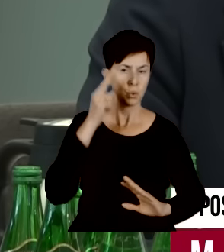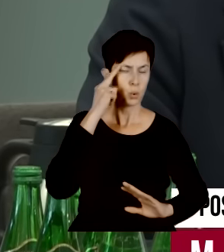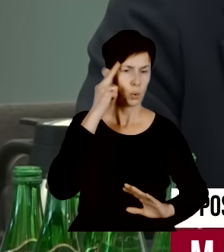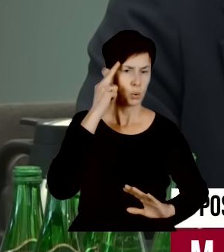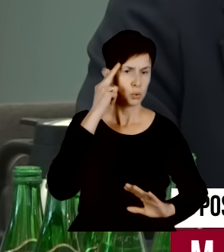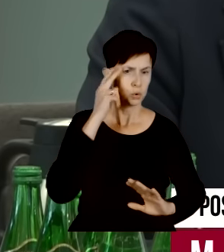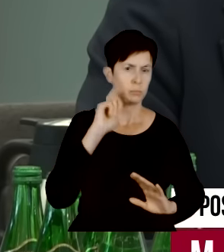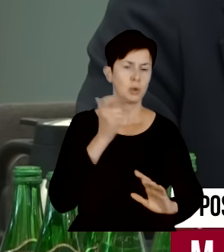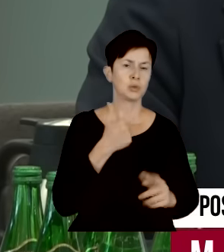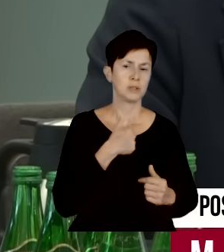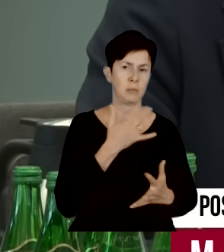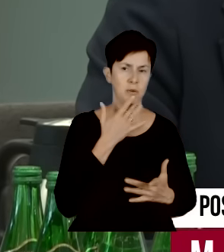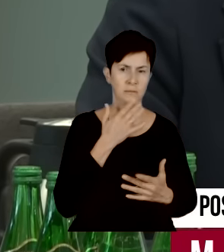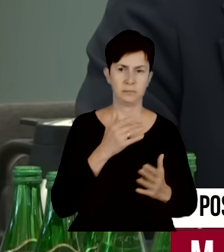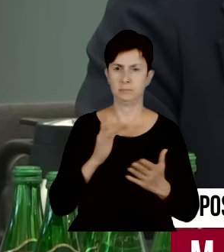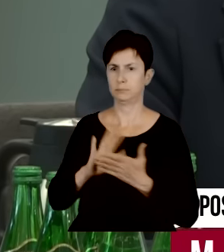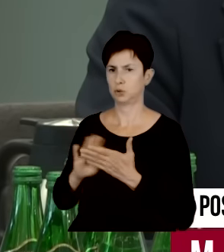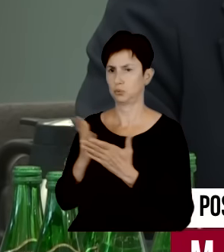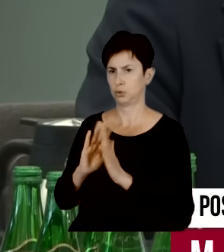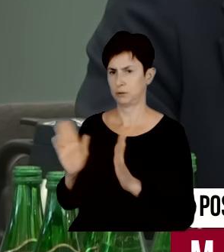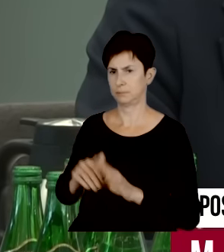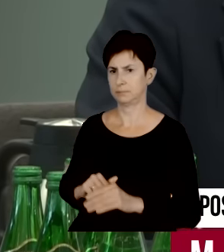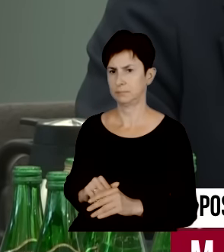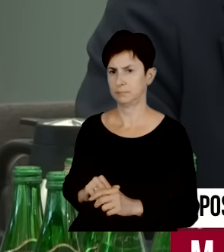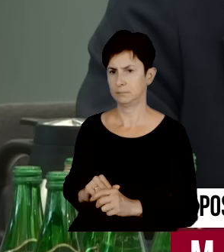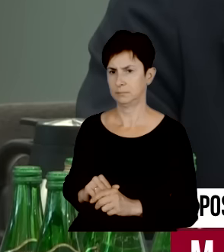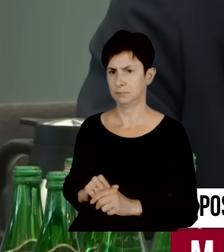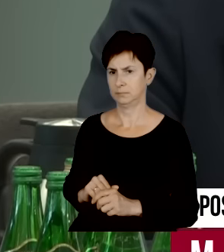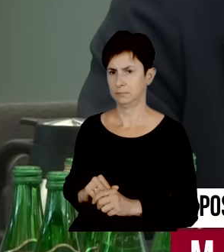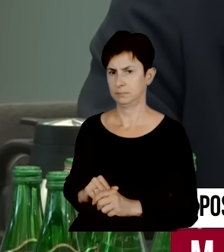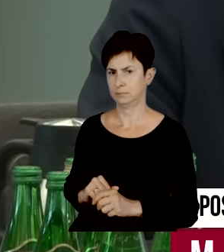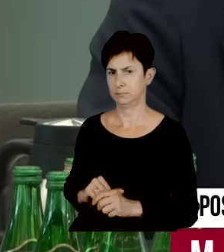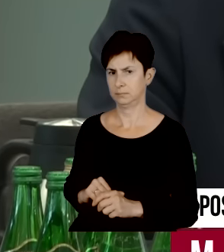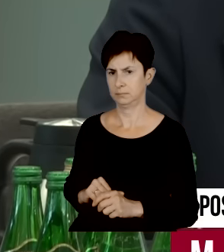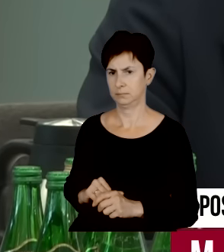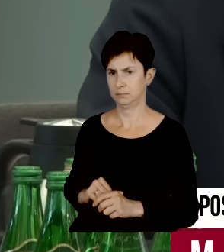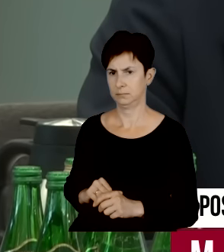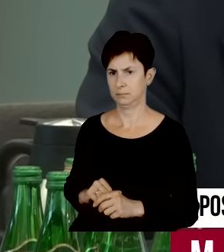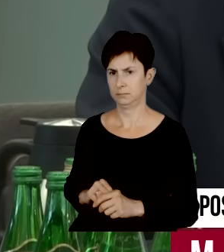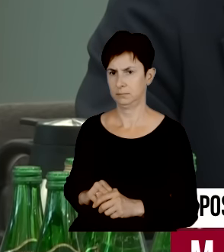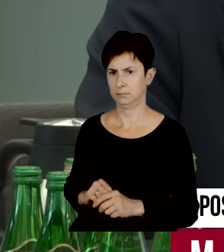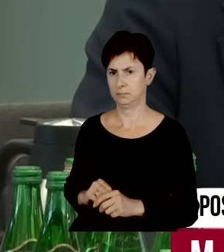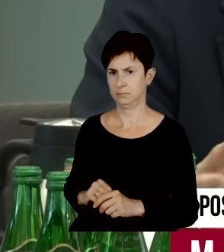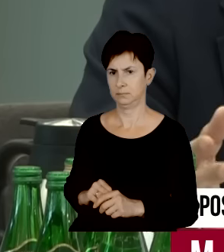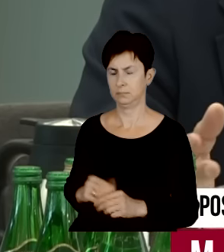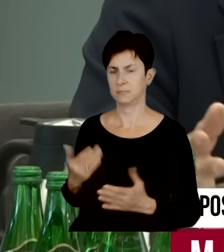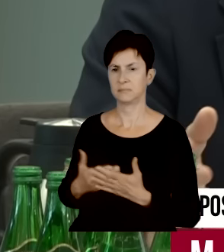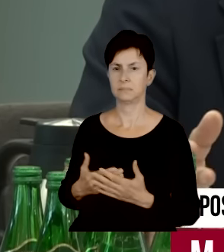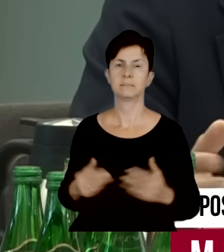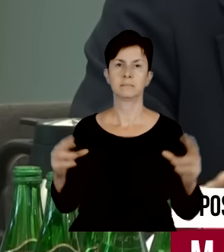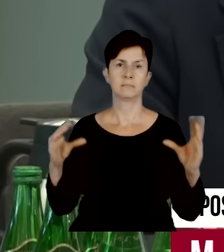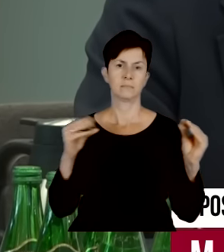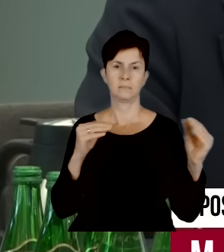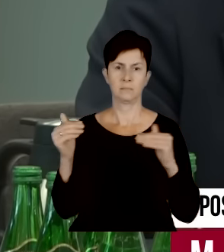pan już przestał bo ma pan takie nadmierne pobudzenie a pan mi nie pozwolił zadać pytania tylko może pogłos jest